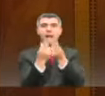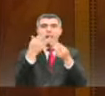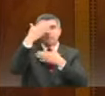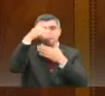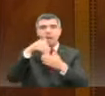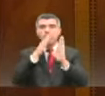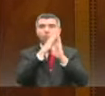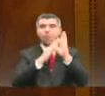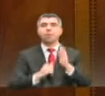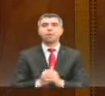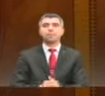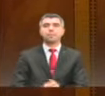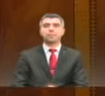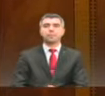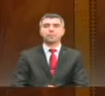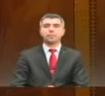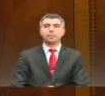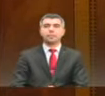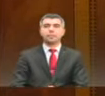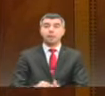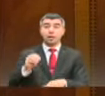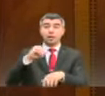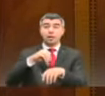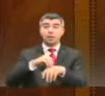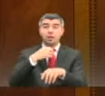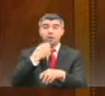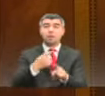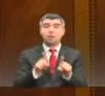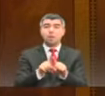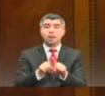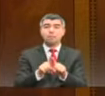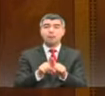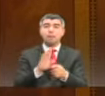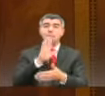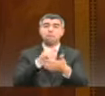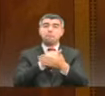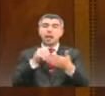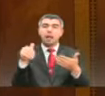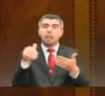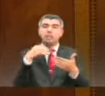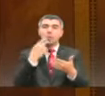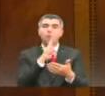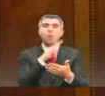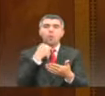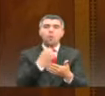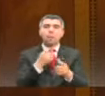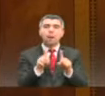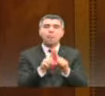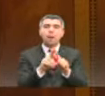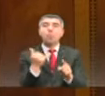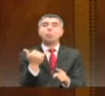العادلة في العالم. وسيقتصر هذا العرض على ذكر أهم التوجهات